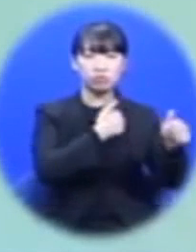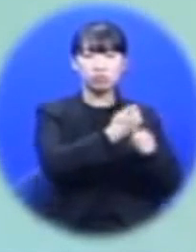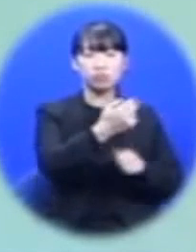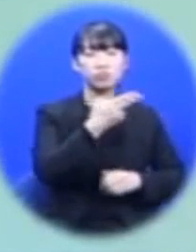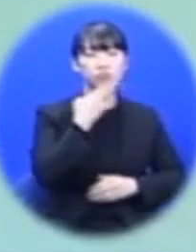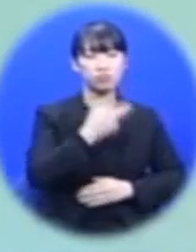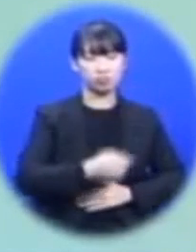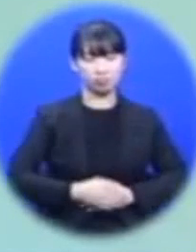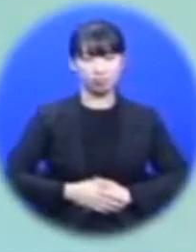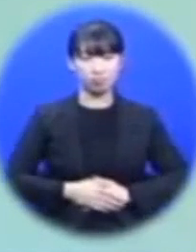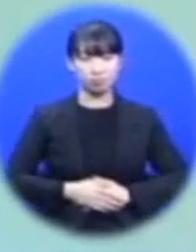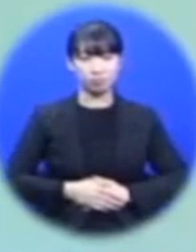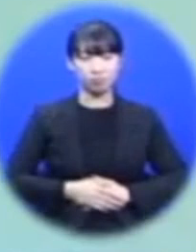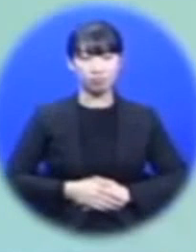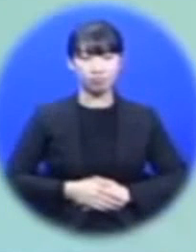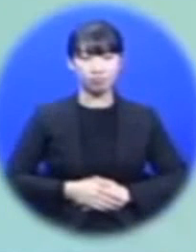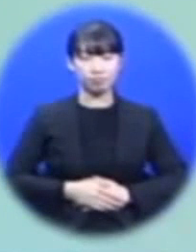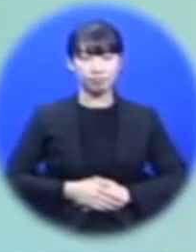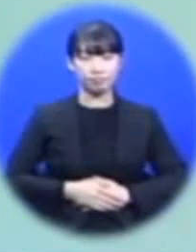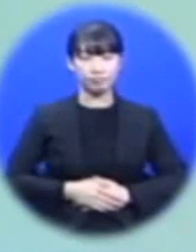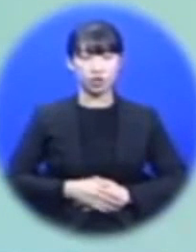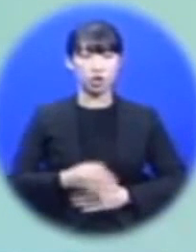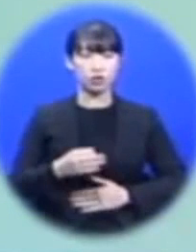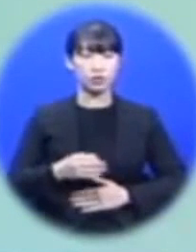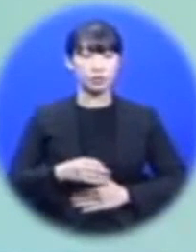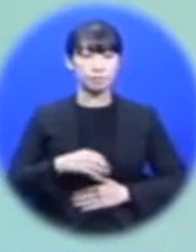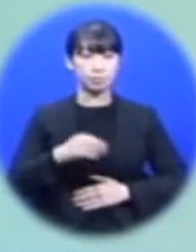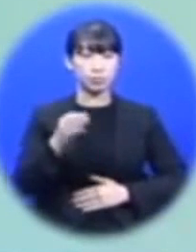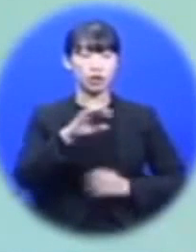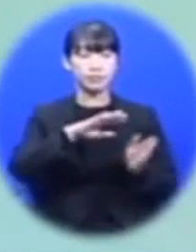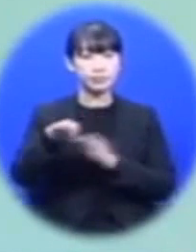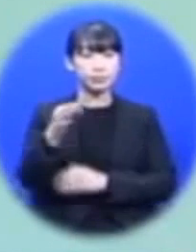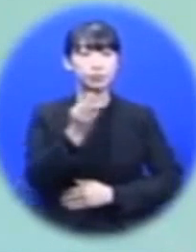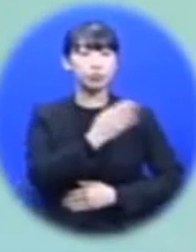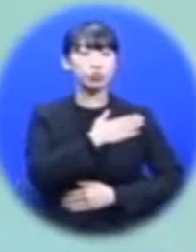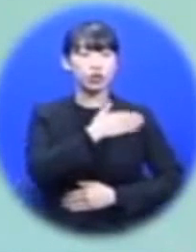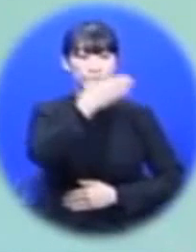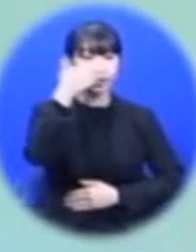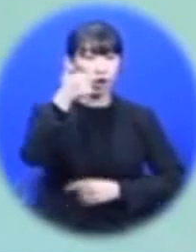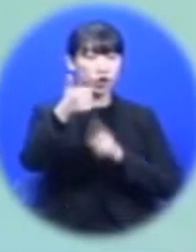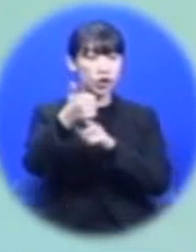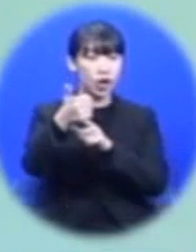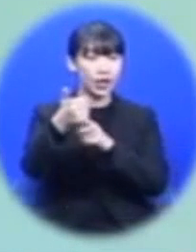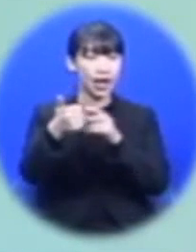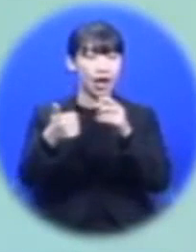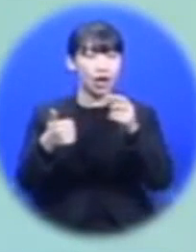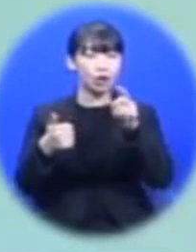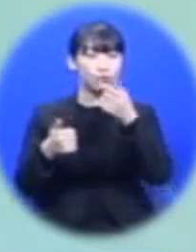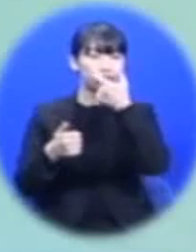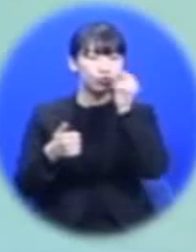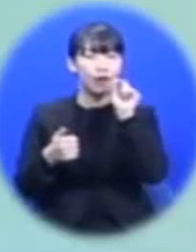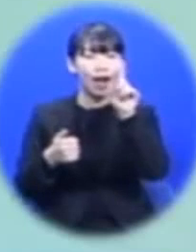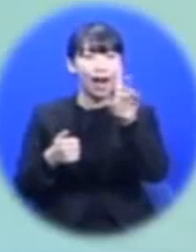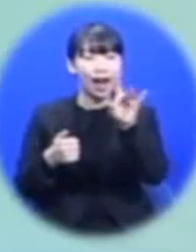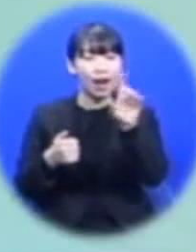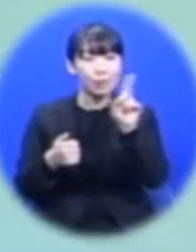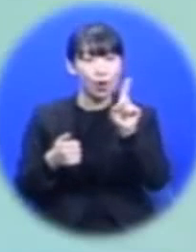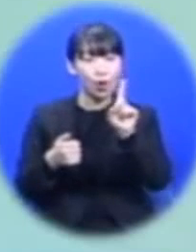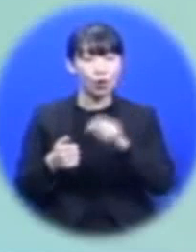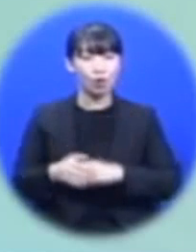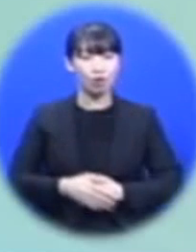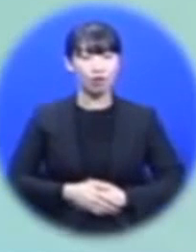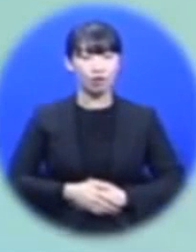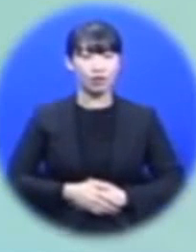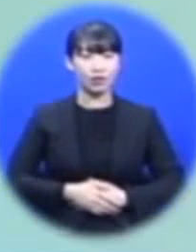있겠습니까 부자 청년에게는 한 가지가 부족했어요 한 가지 부족하면 신앙생활